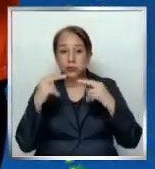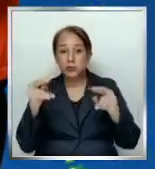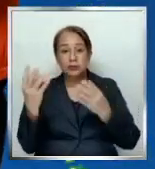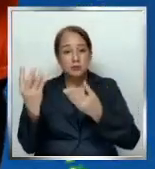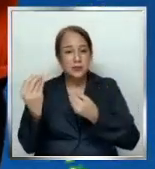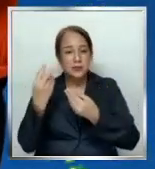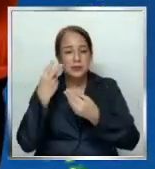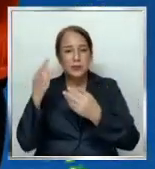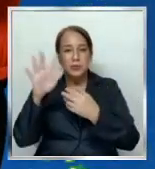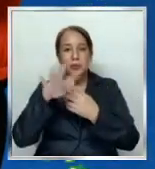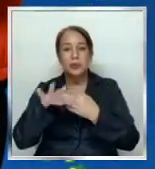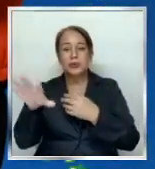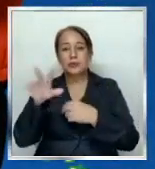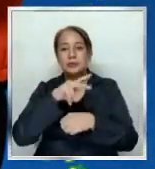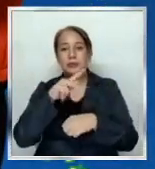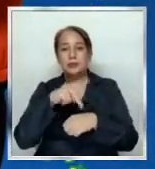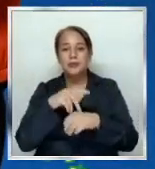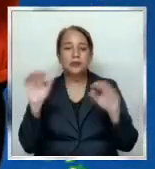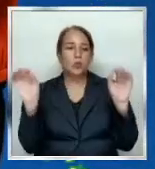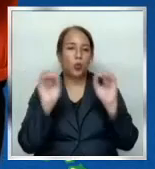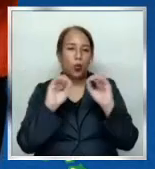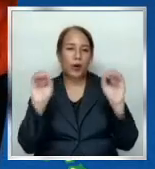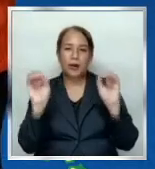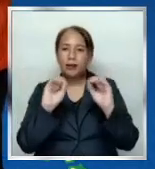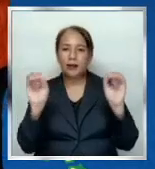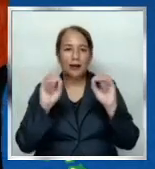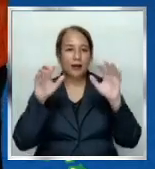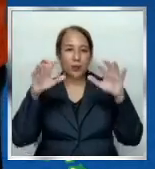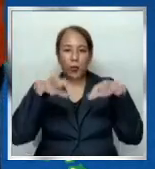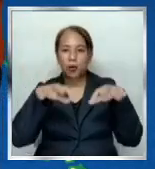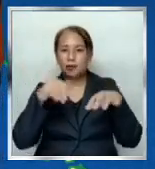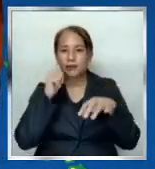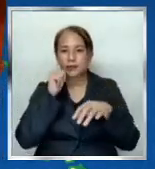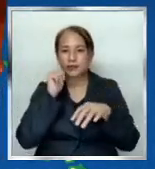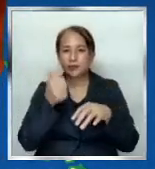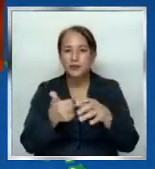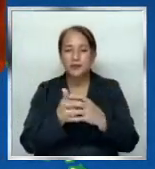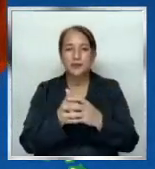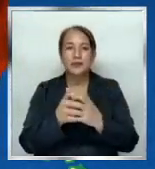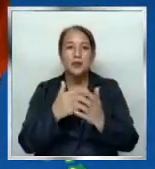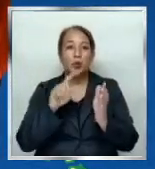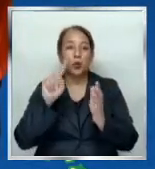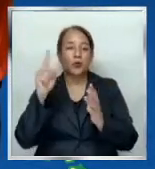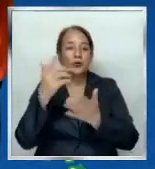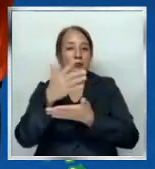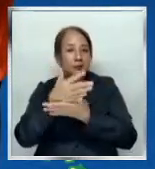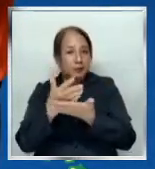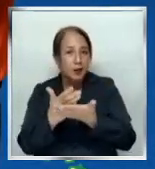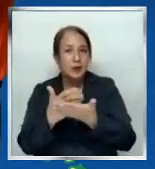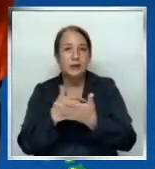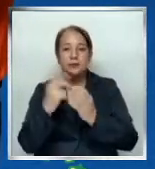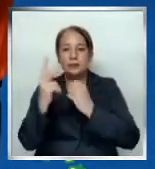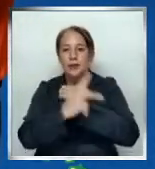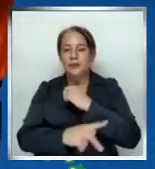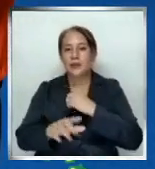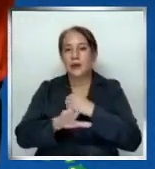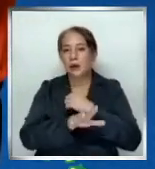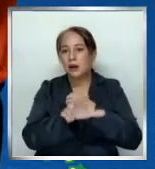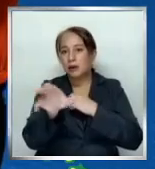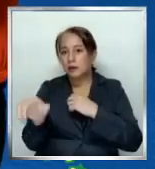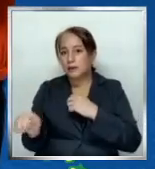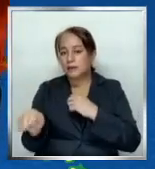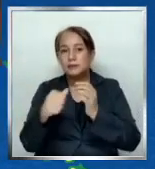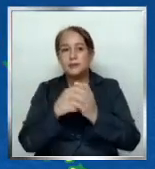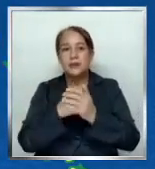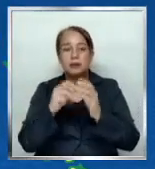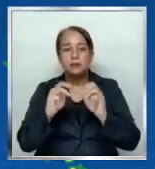mga kapuso, walang aasahang ulan bukas maliban sa ilang bahagi ng mga probinsya ng Cagayan, dyan sa may Mountain Province